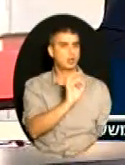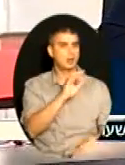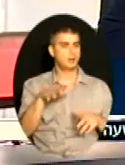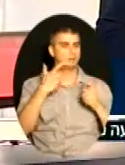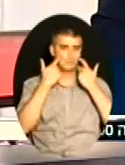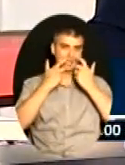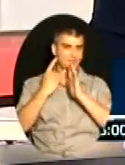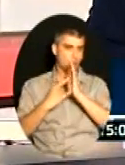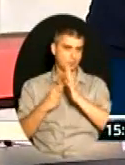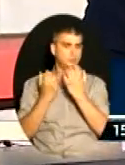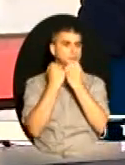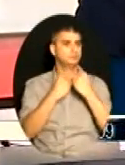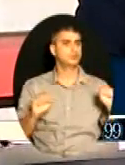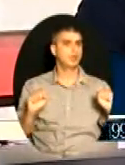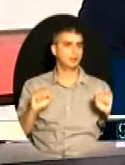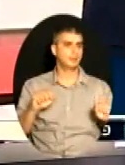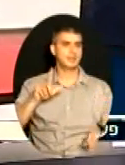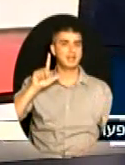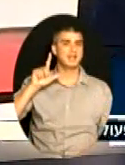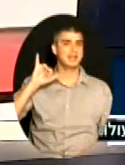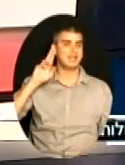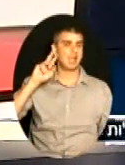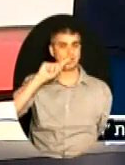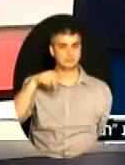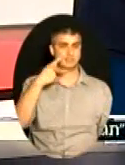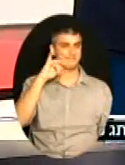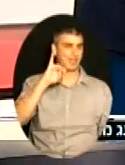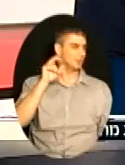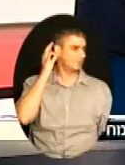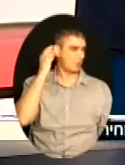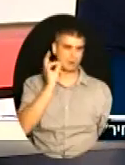מהמערכת אכיפת החוק, שמשחררים את אלירז פיין, הצעירה,